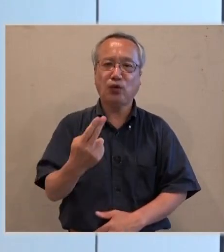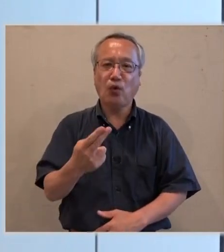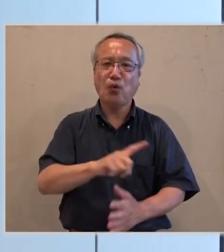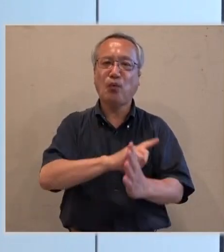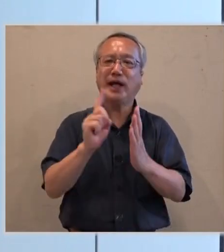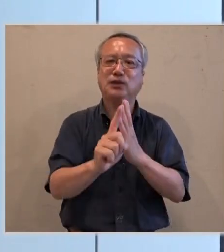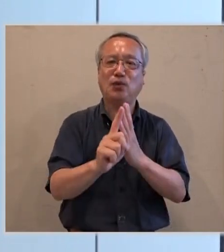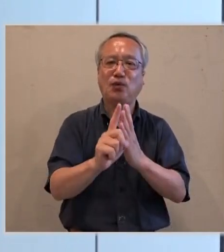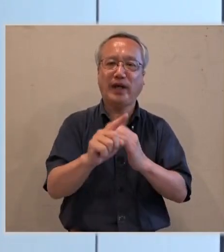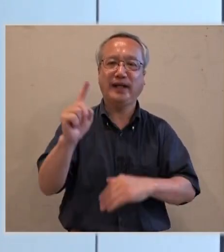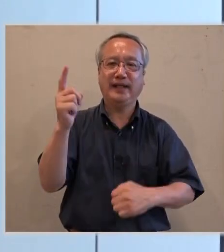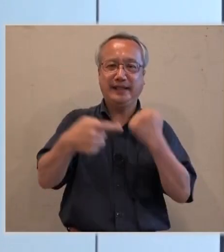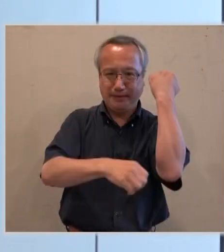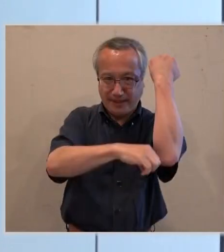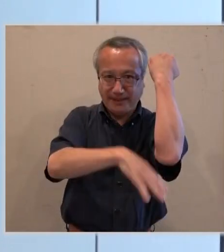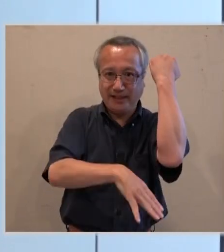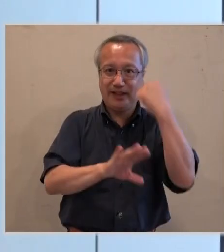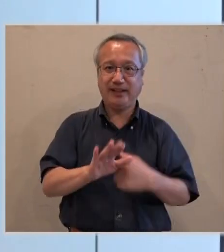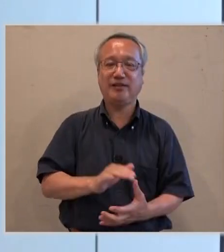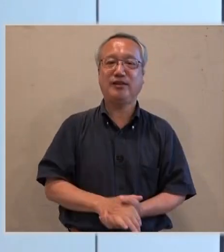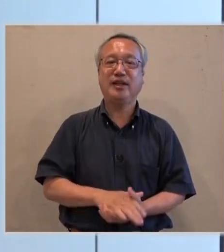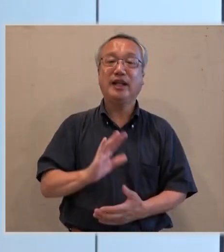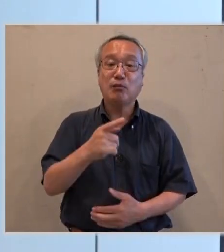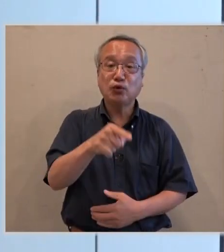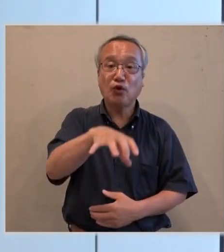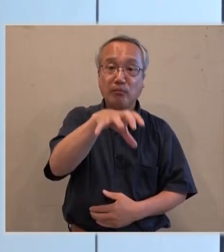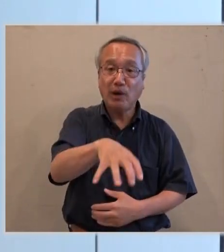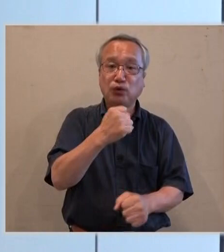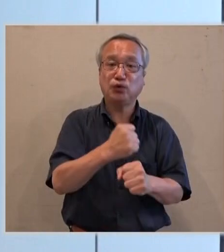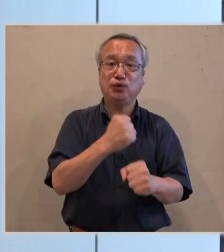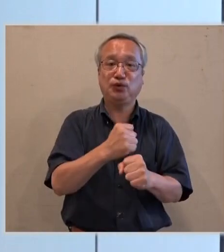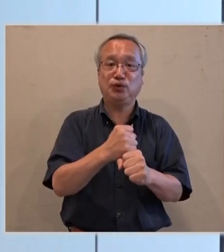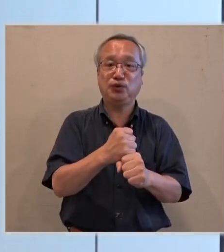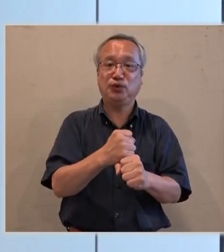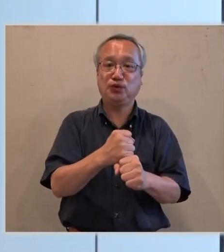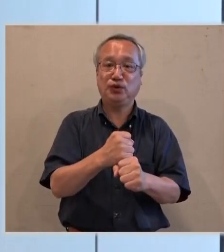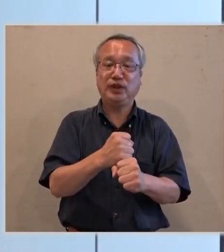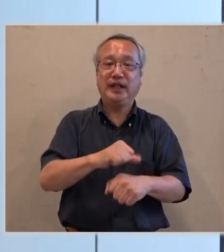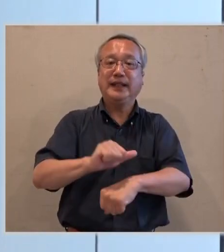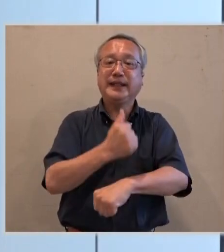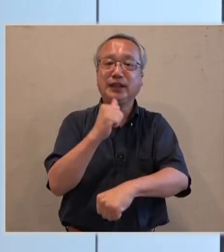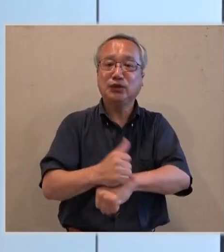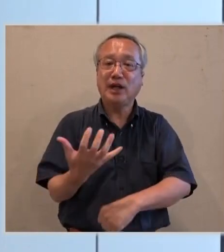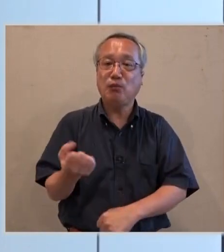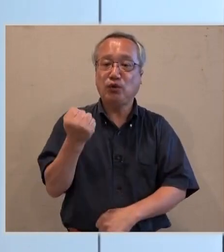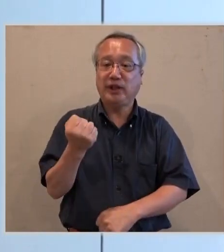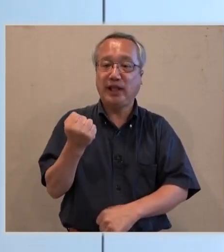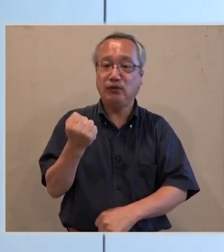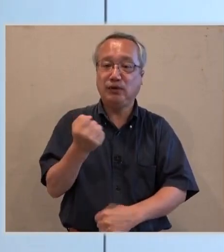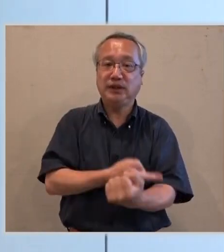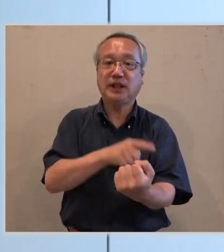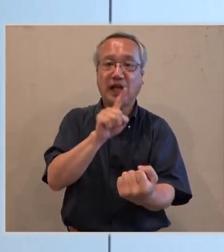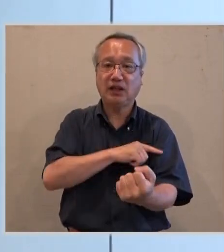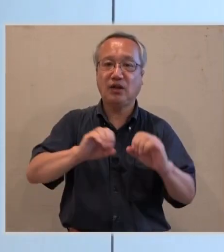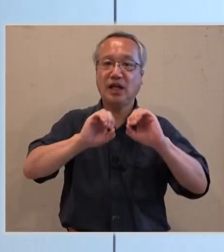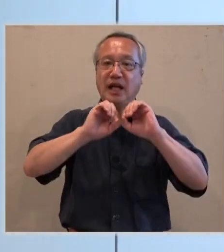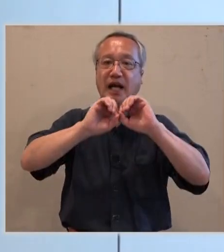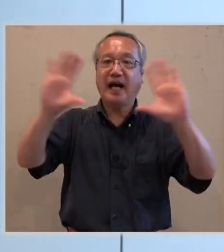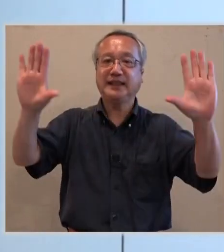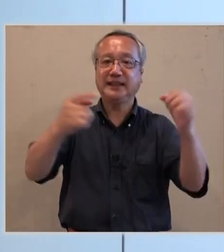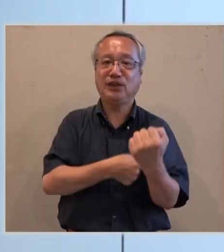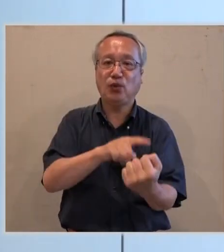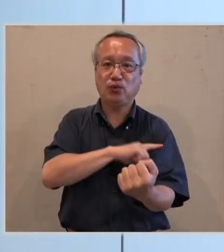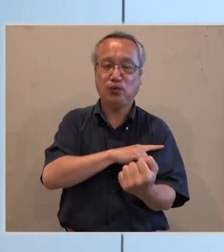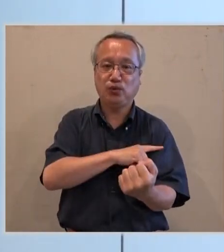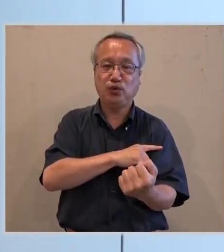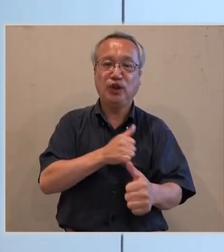思います。ただその場を作る上で、アスリートが持っているパワーというのは発信力で、スポーツを通